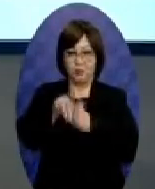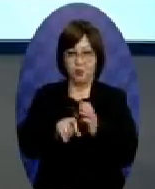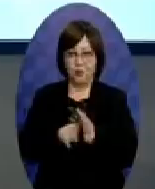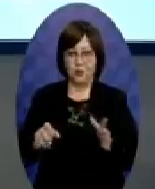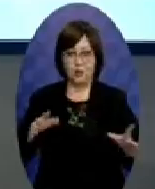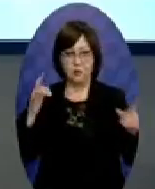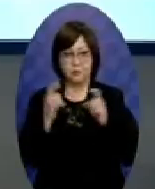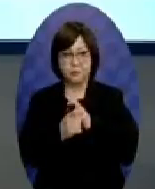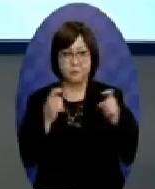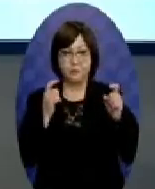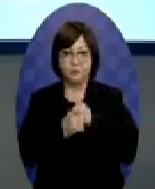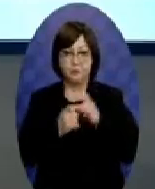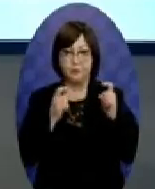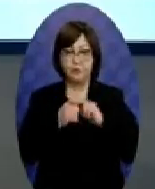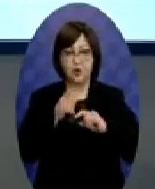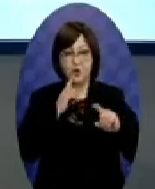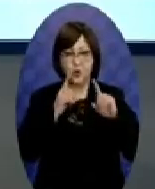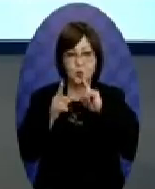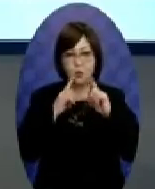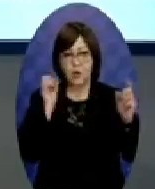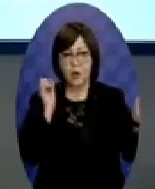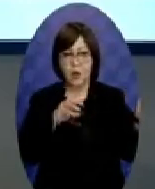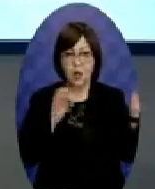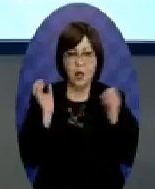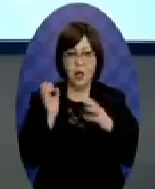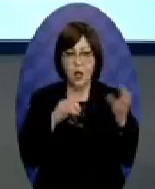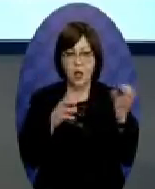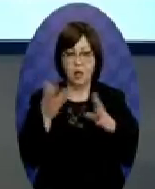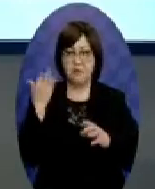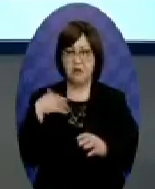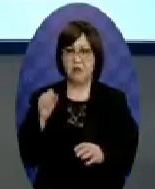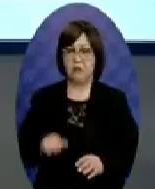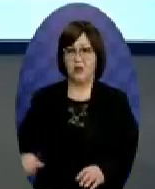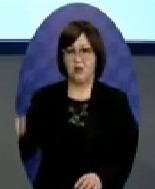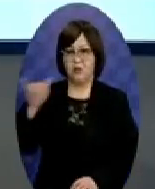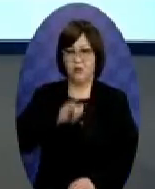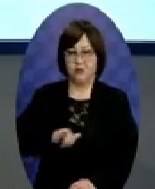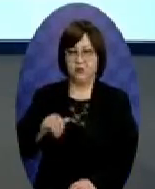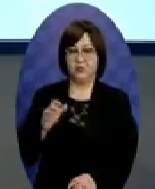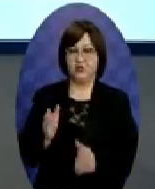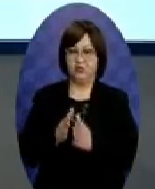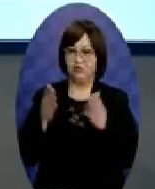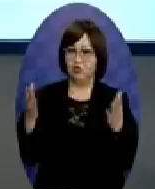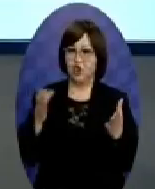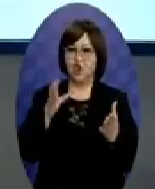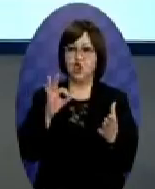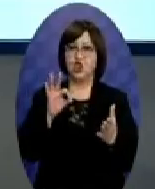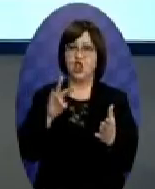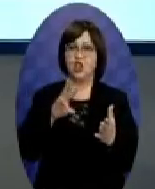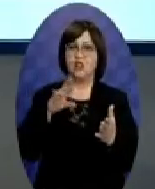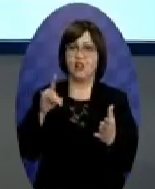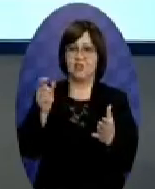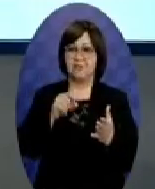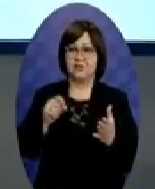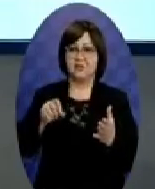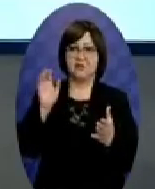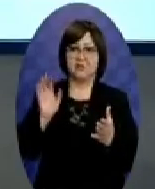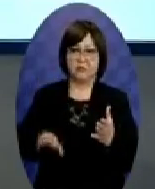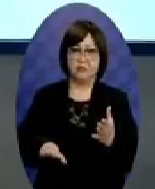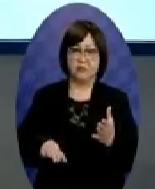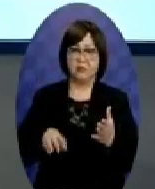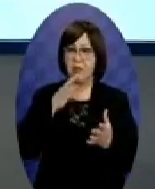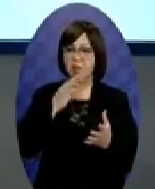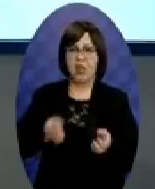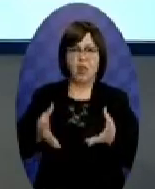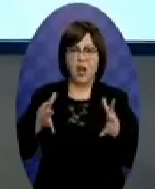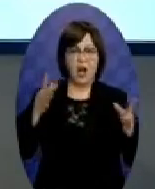байж тогтмол зөвлөлдөж байсан тухай Америкийн Wall Street Journal сонин мэдээлж байгаа маа. За сонины авсан мэдээгээр